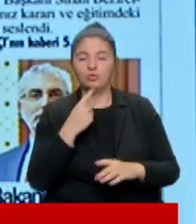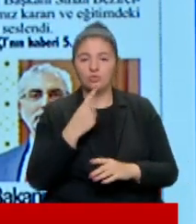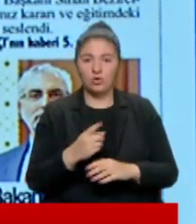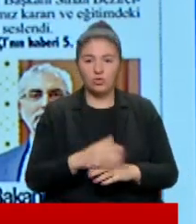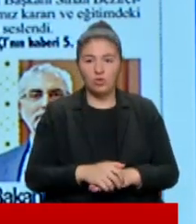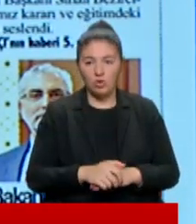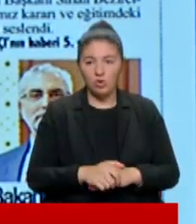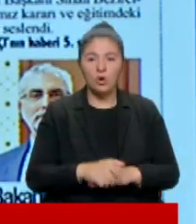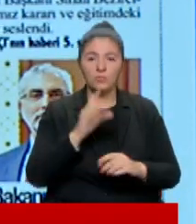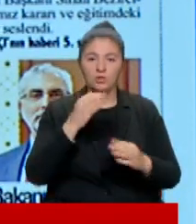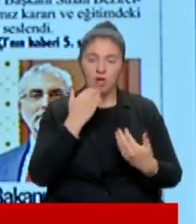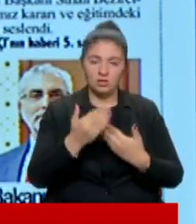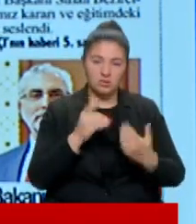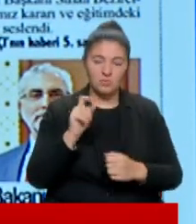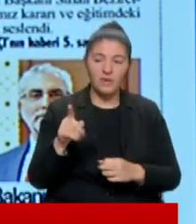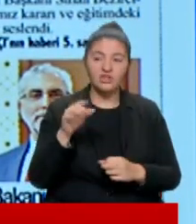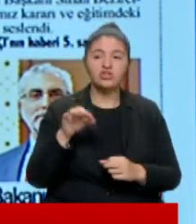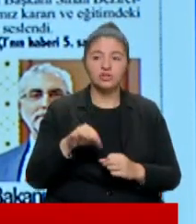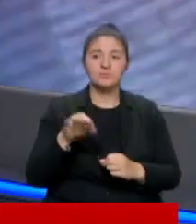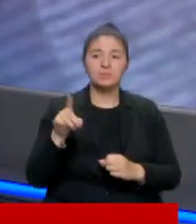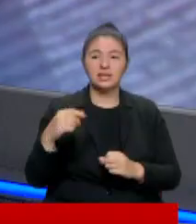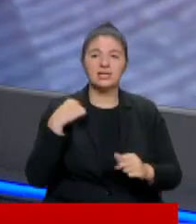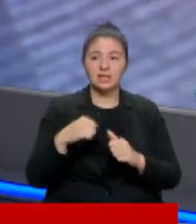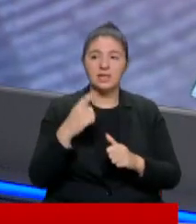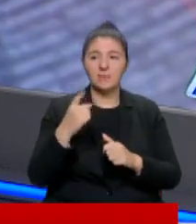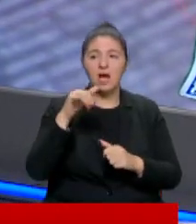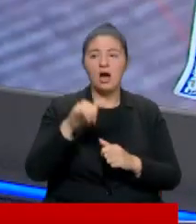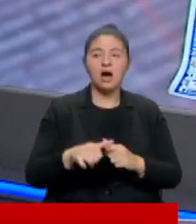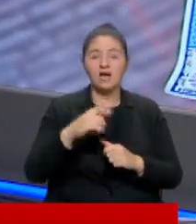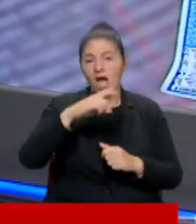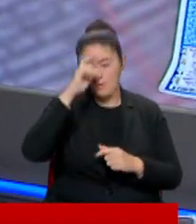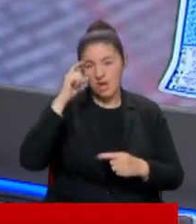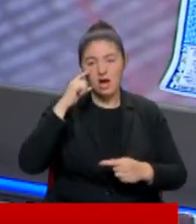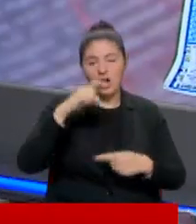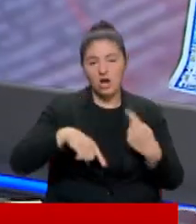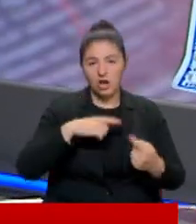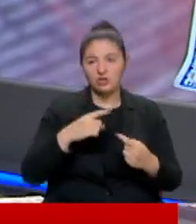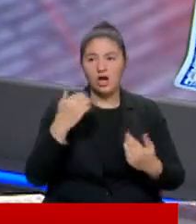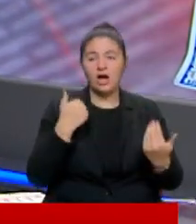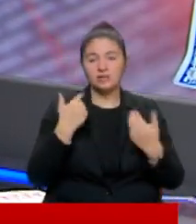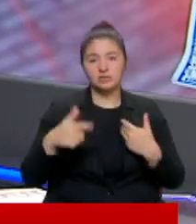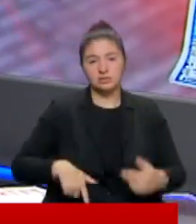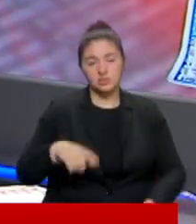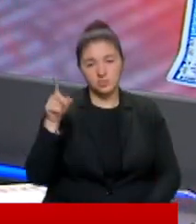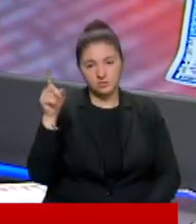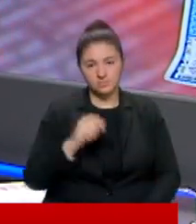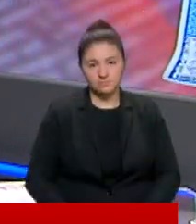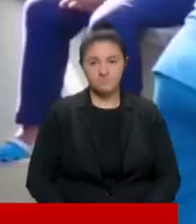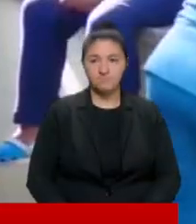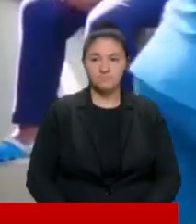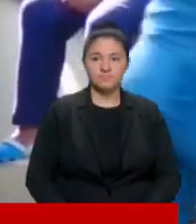anlatıyor bunu söylüyor ve şimdi yine bir hak Emek arayışı adres İzmir